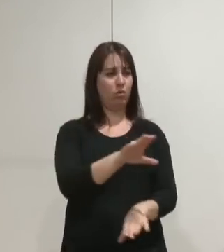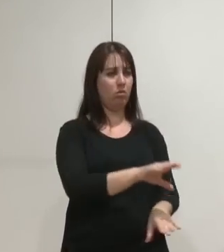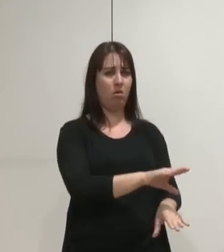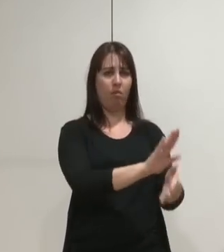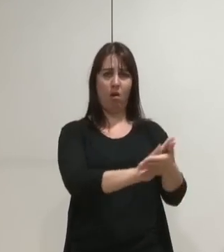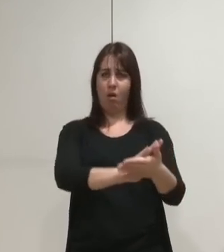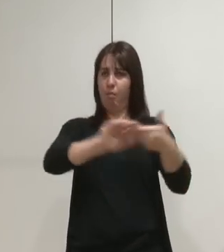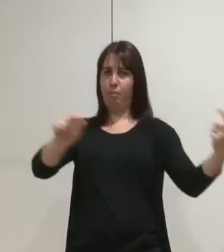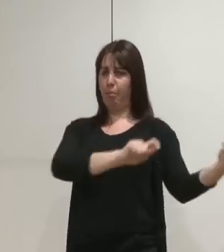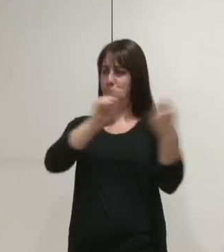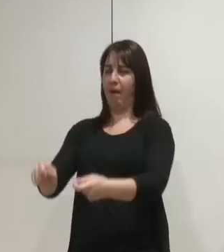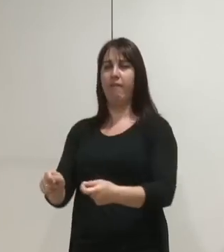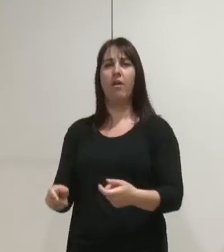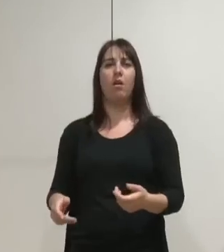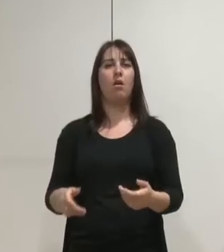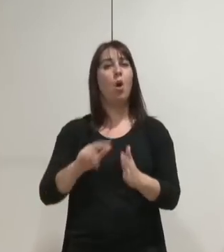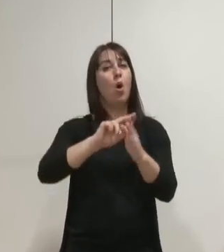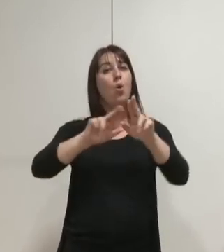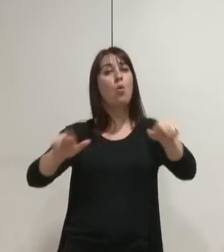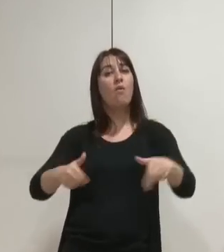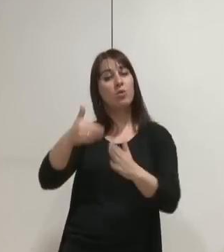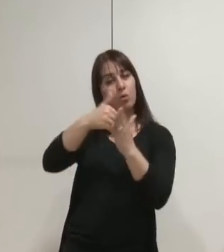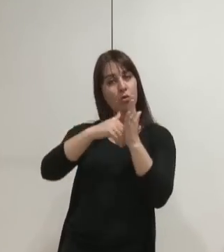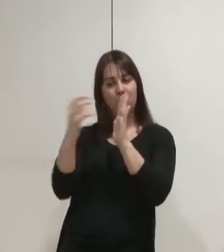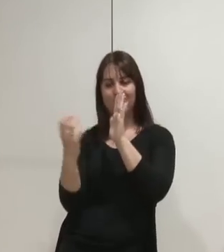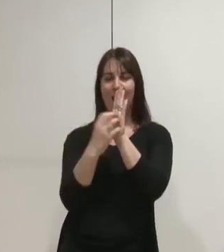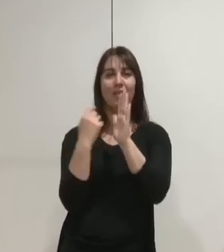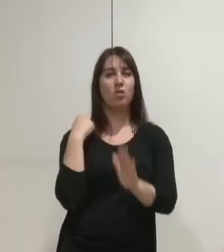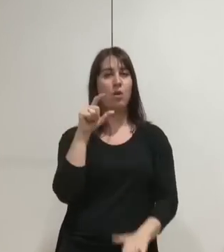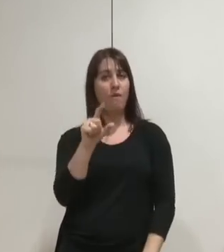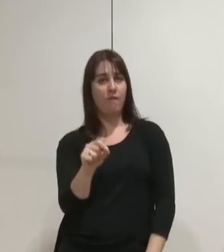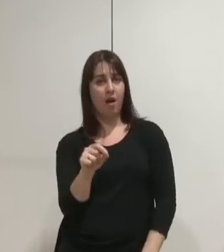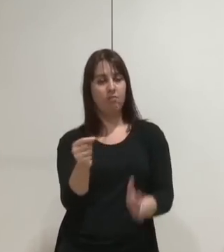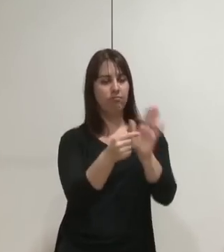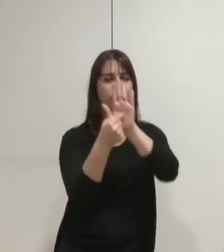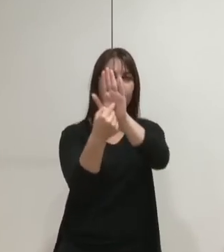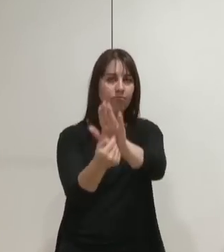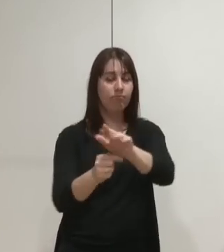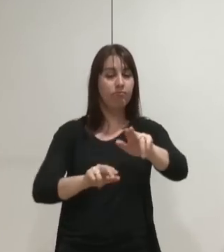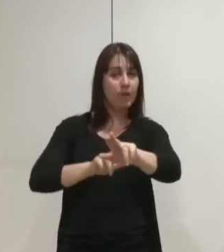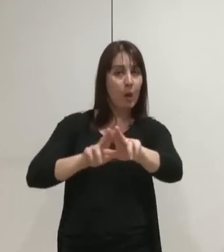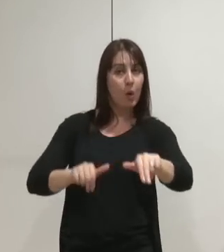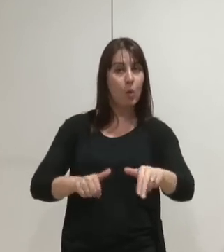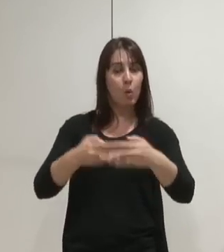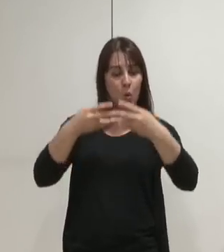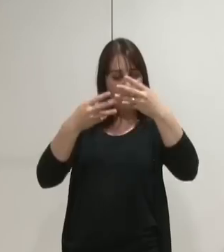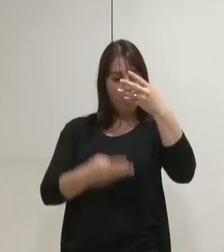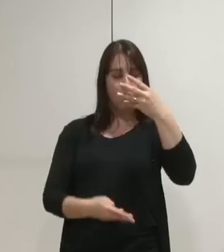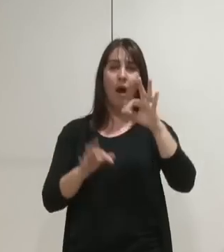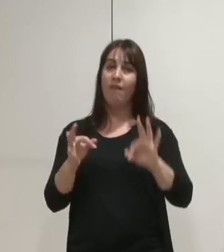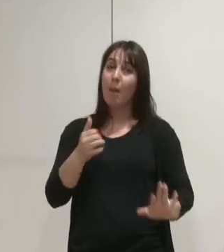simplement que dans cette convention il y a un article 20 qui précise que la présente Convention est consenti à titre